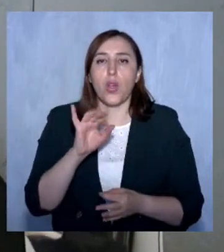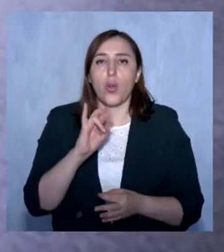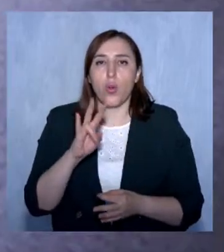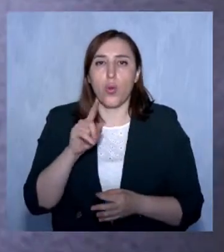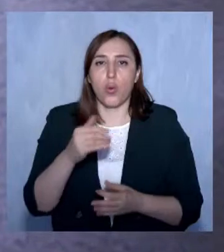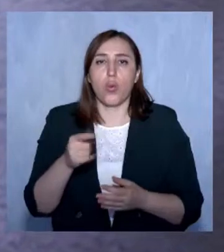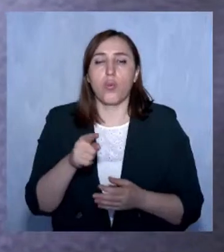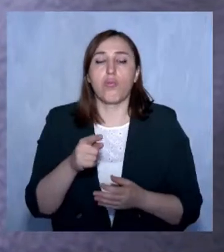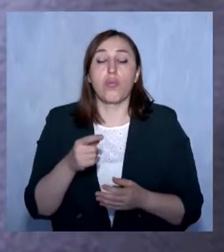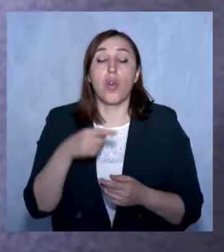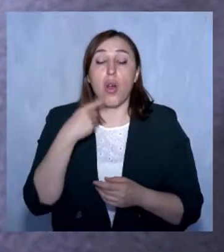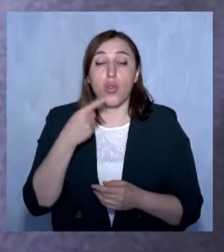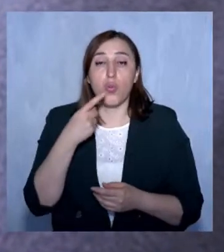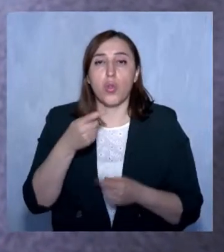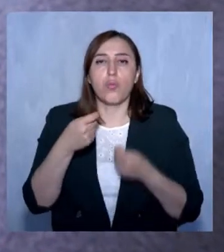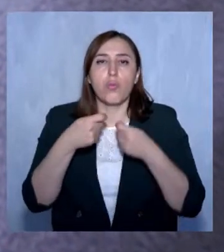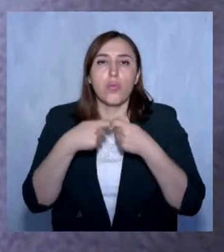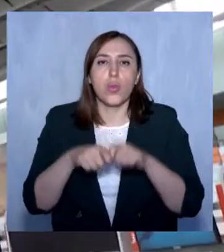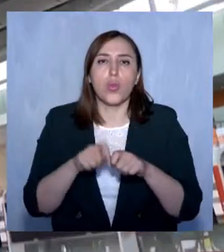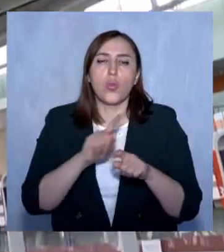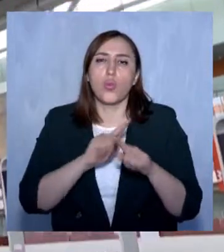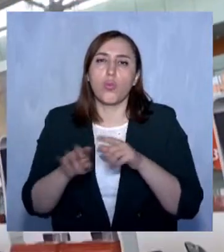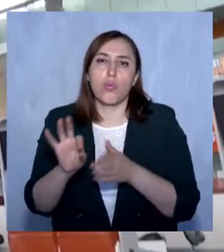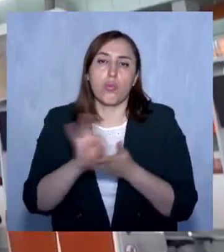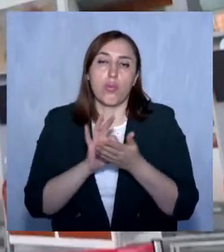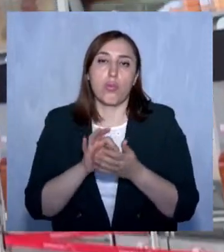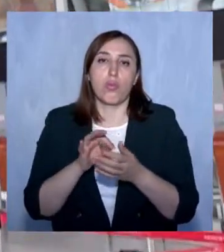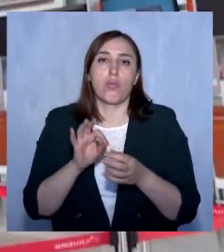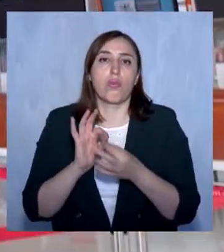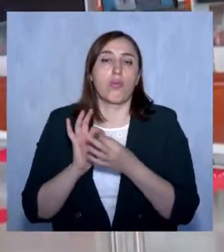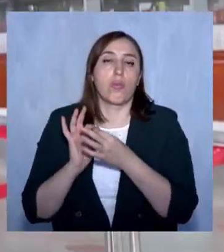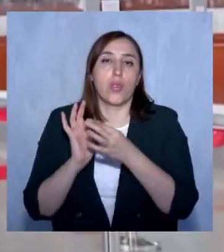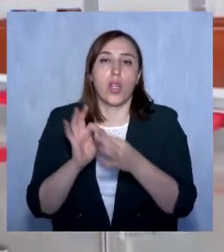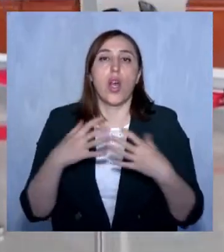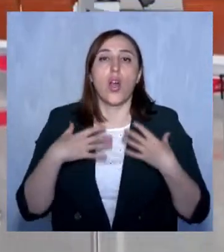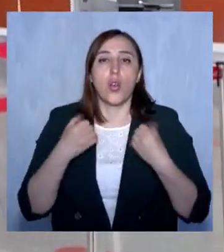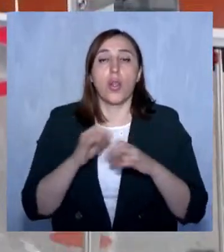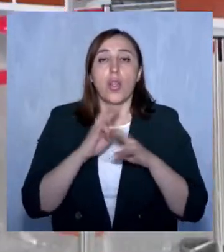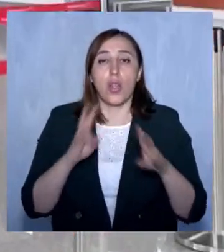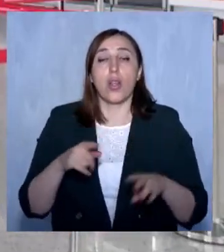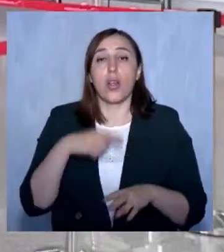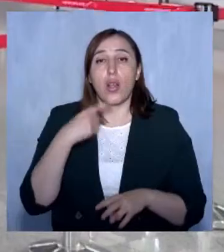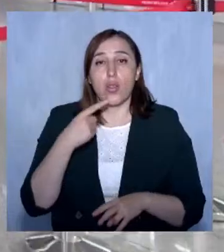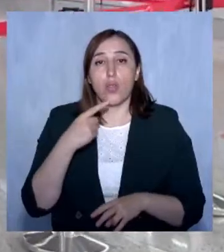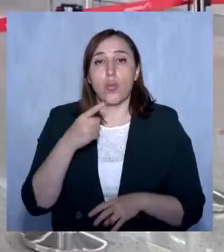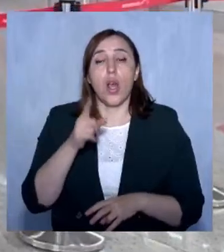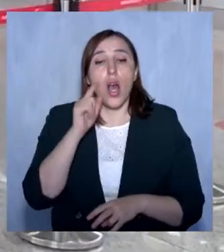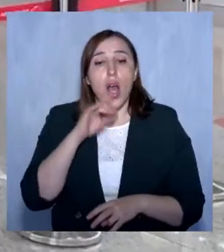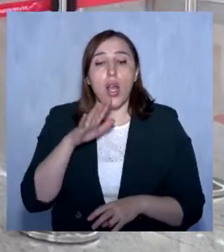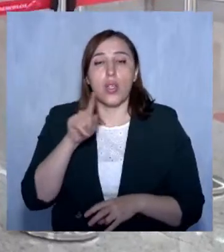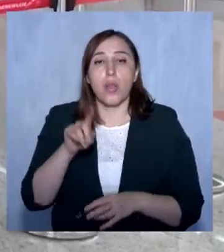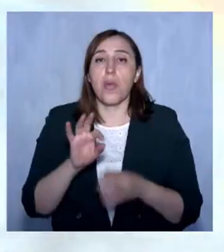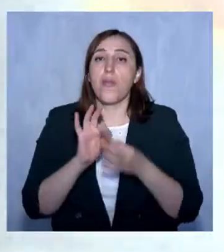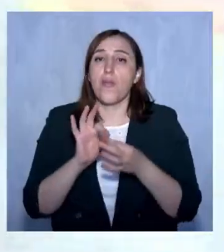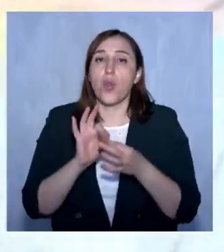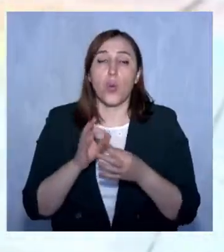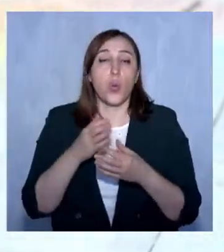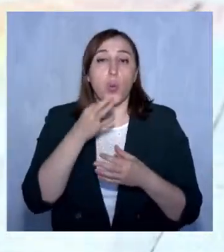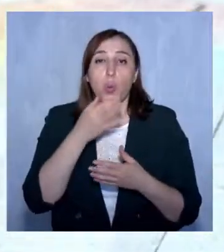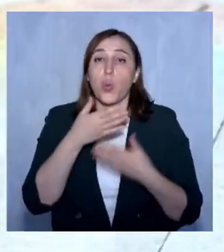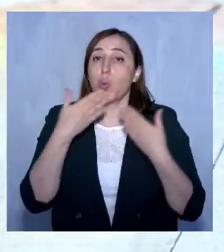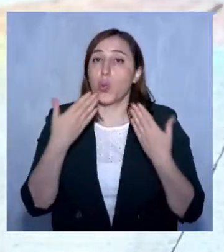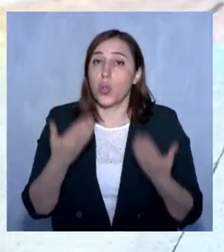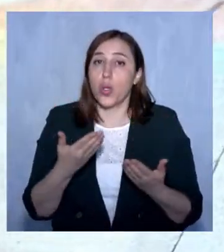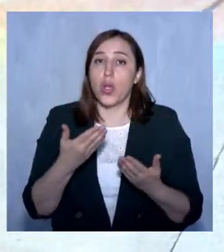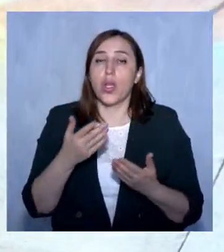նախնական գնահատականներով ավելի առագ է տարացվում։ Արողջապավության Նախարության փոխանցմամբ Հայաստանում այն դերևս չի հայտնաբերվել, միջոցներ են